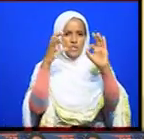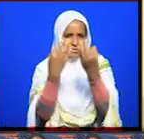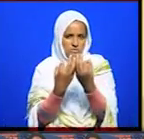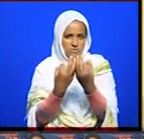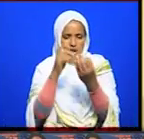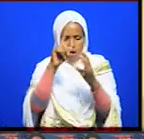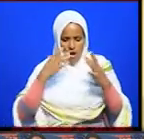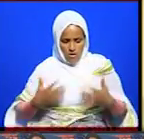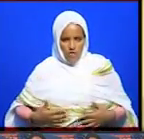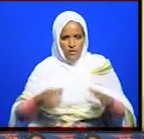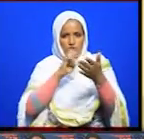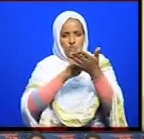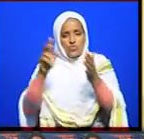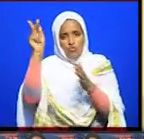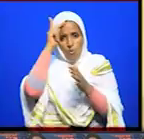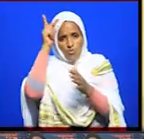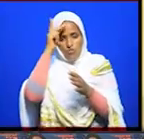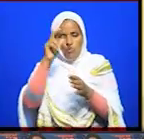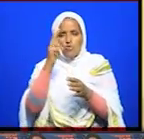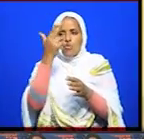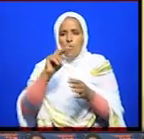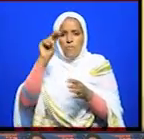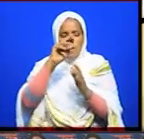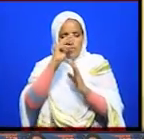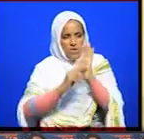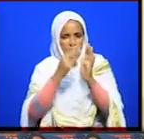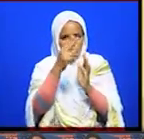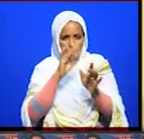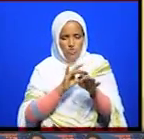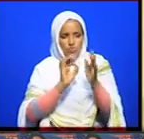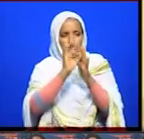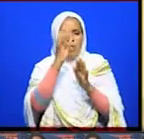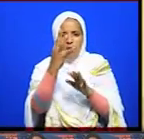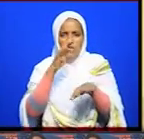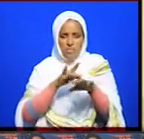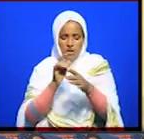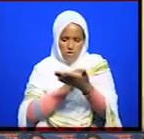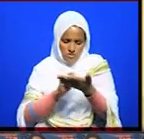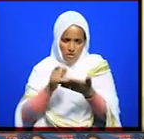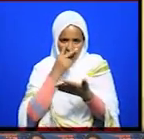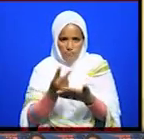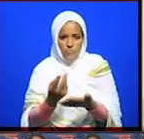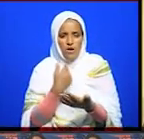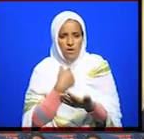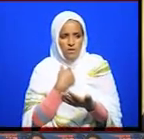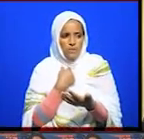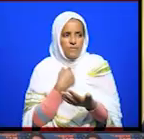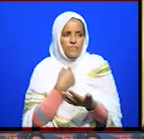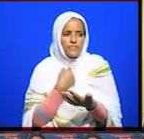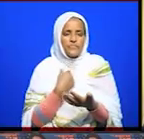ነው ቤተሰብ አንድ አካል ቅዱስ ጳውሎስም ሮሜ 12 ቁጥር 4 ላይ